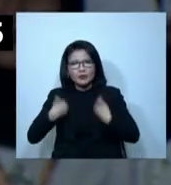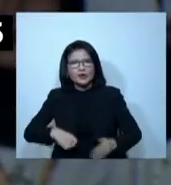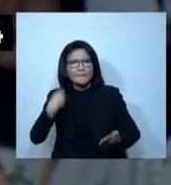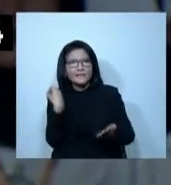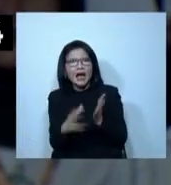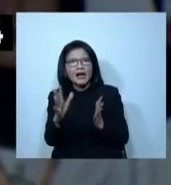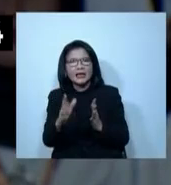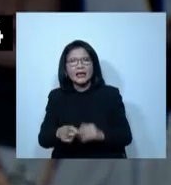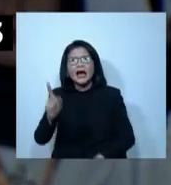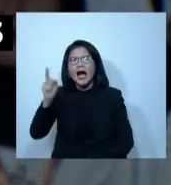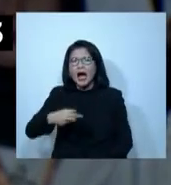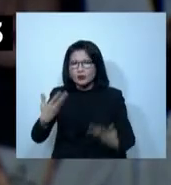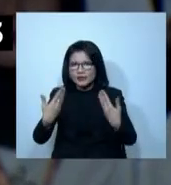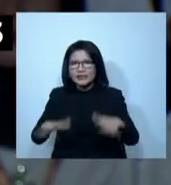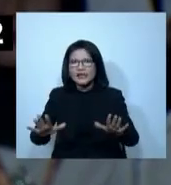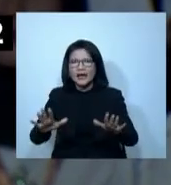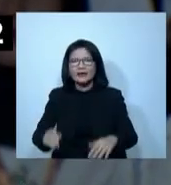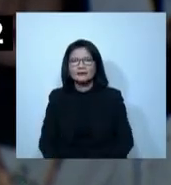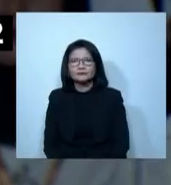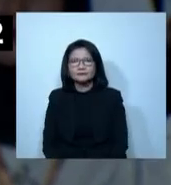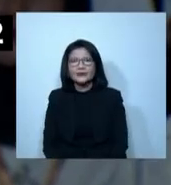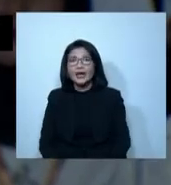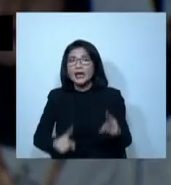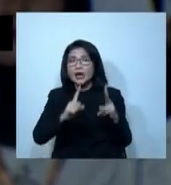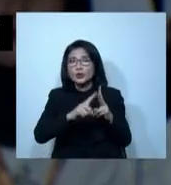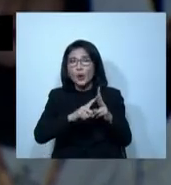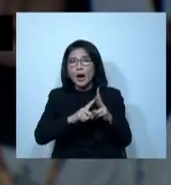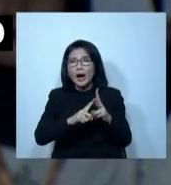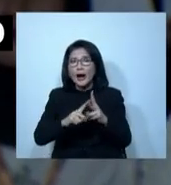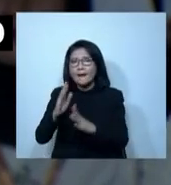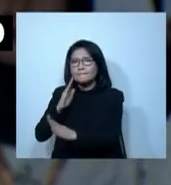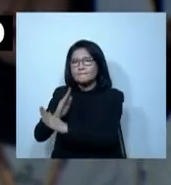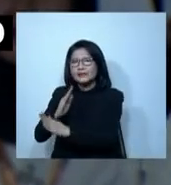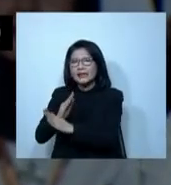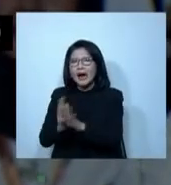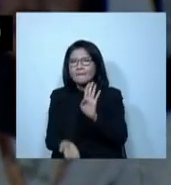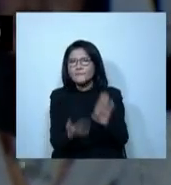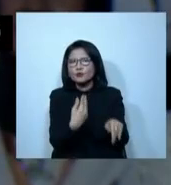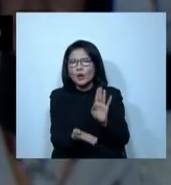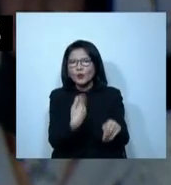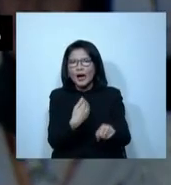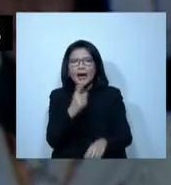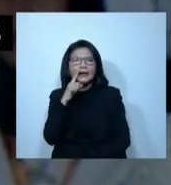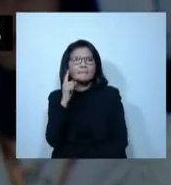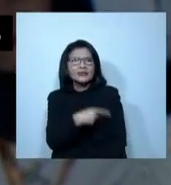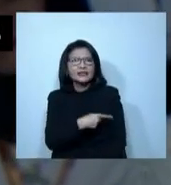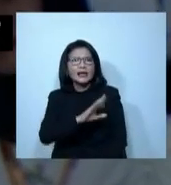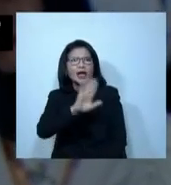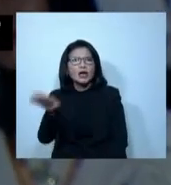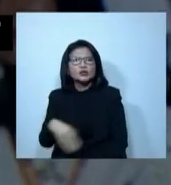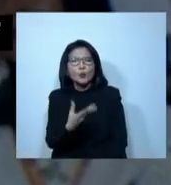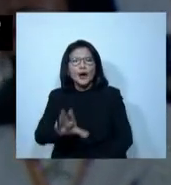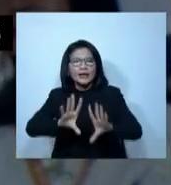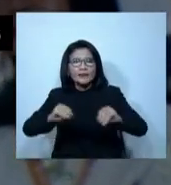berkembang di negeri kita. Dan dari isu-isu prioritas itu kemudian kami turunkan menjadi sejumlah